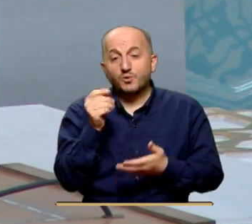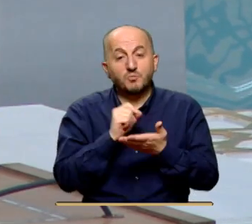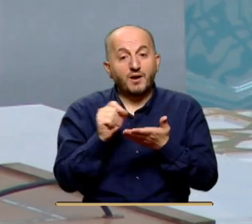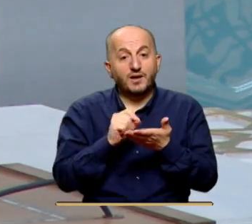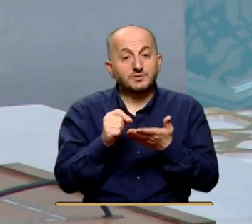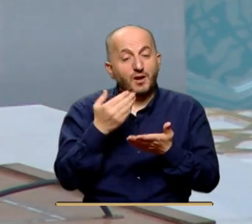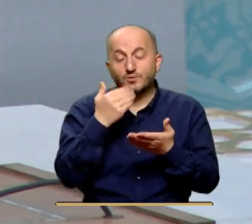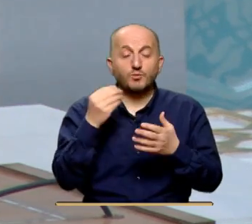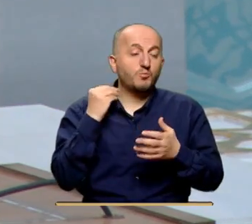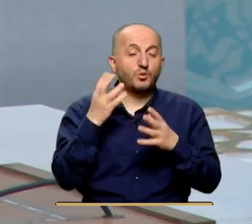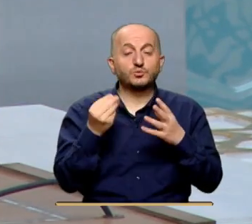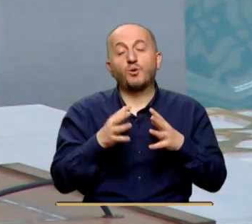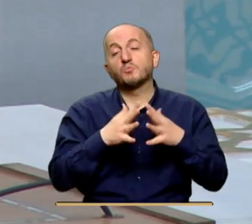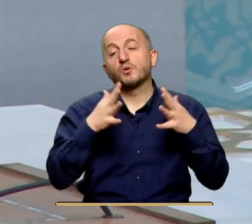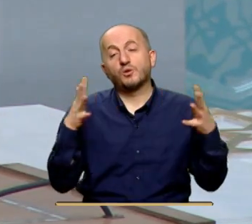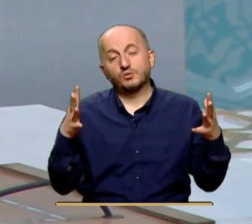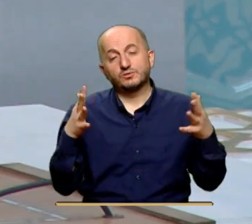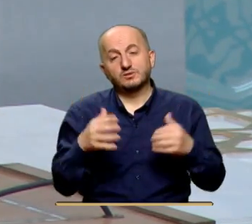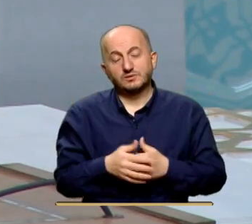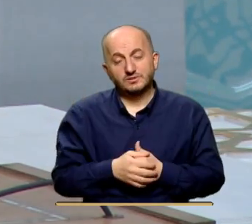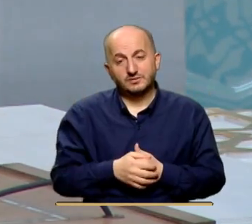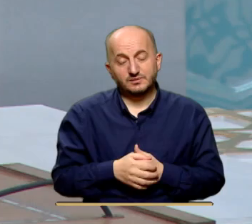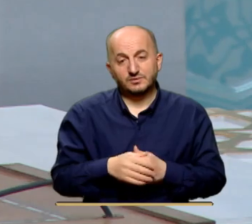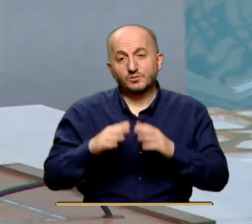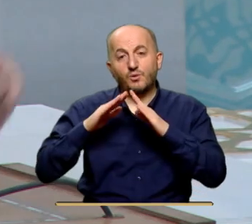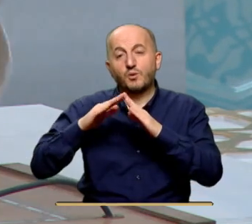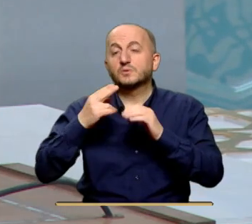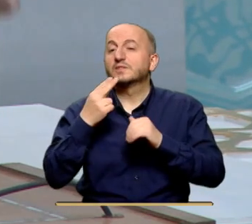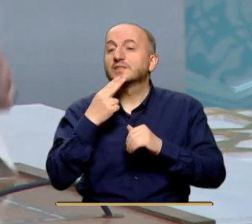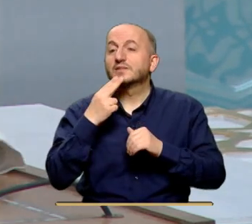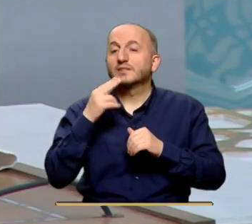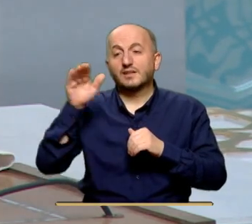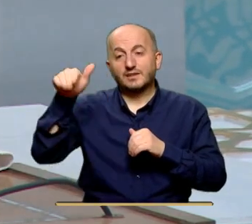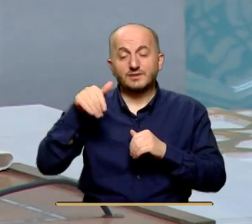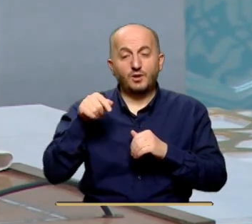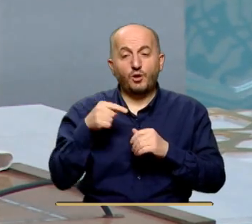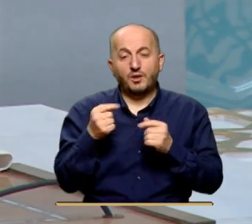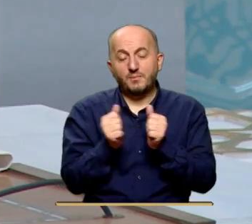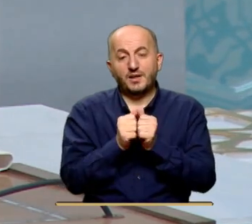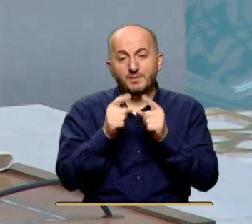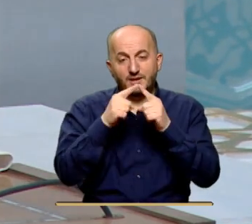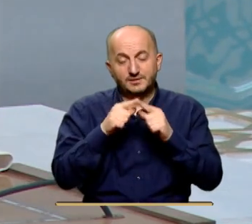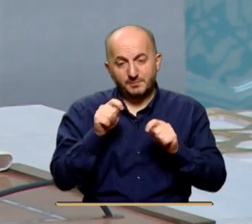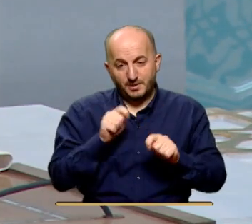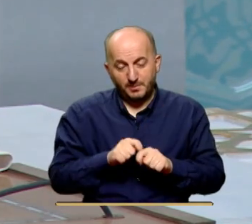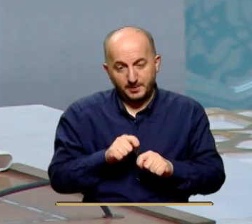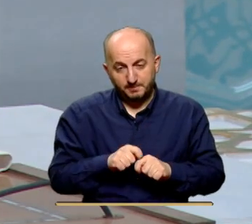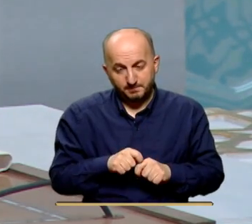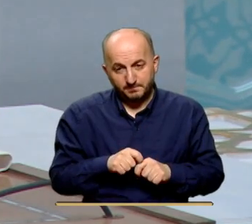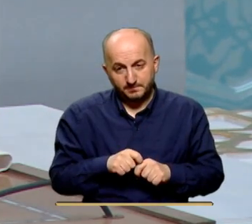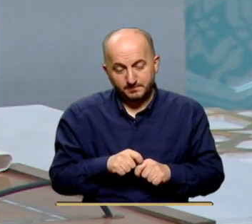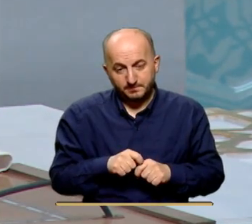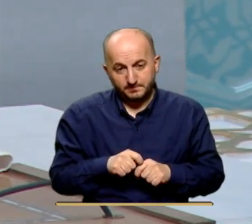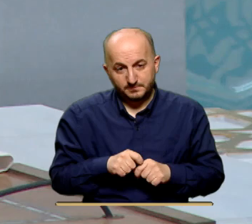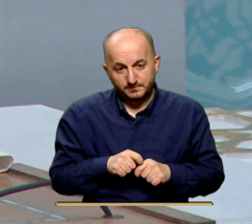büyük. Sen komşu kızı Gülşah'ı getir de onunla birlikte hesaplayalım.